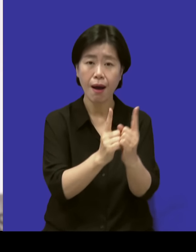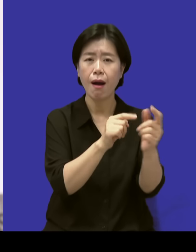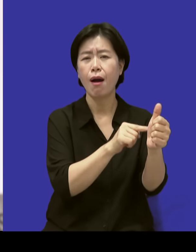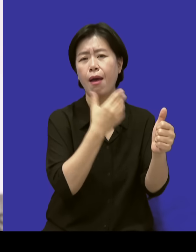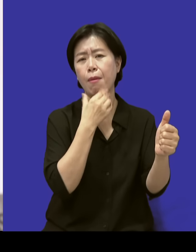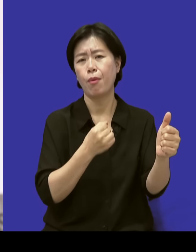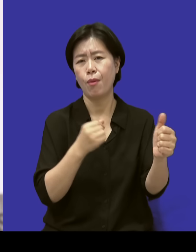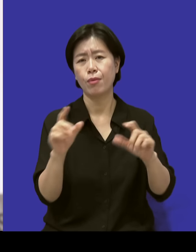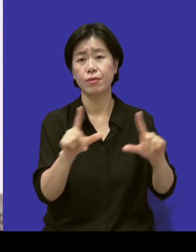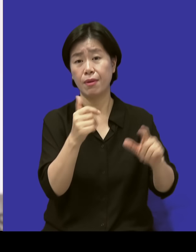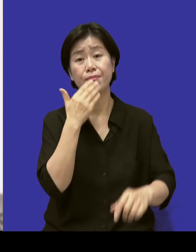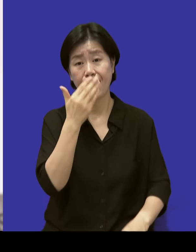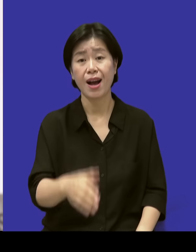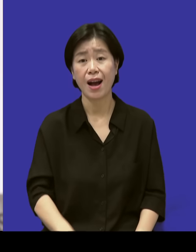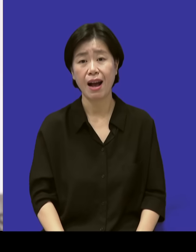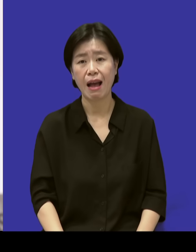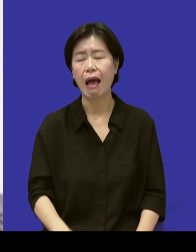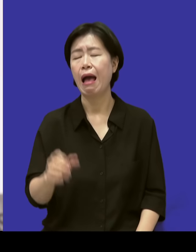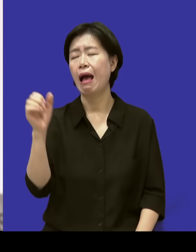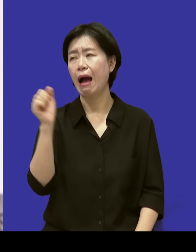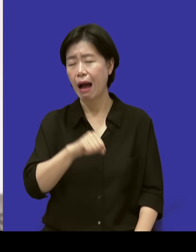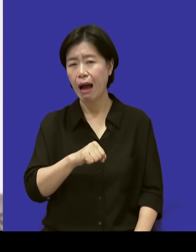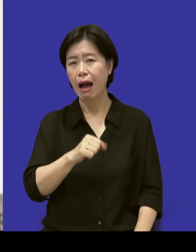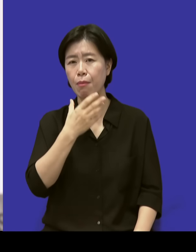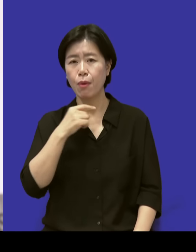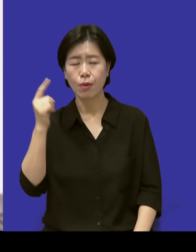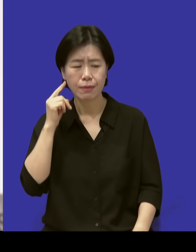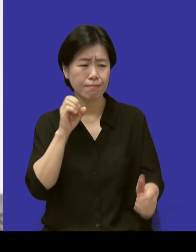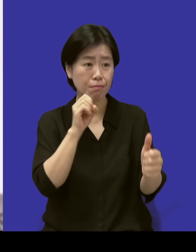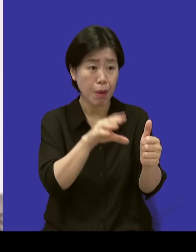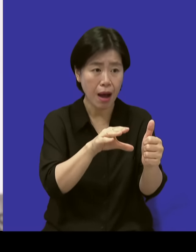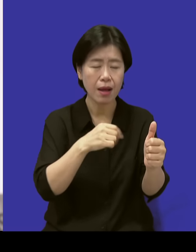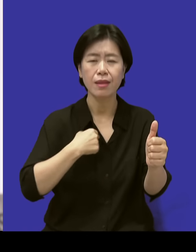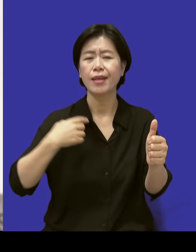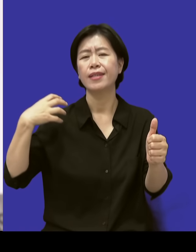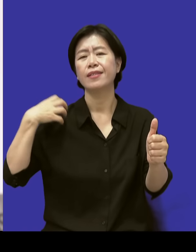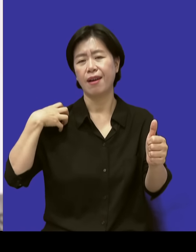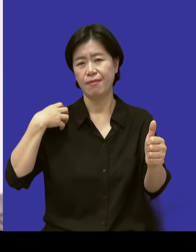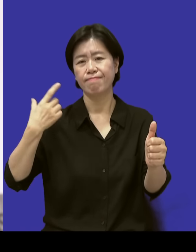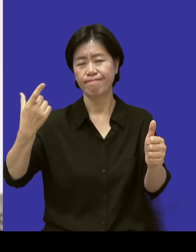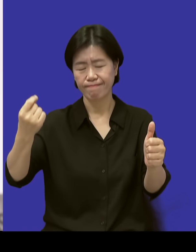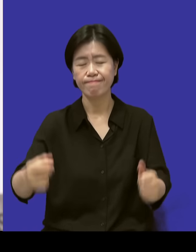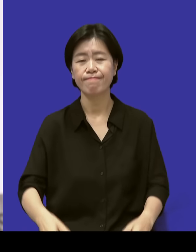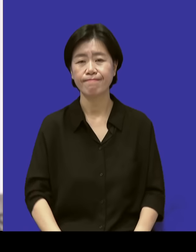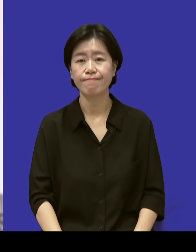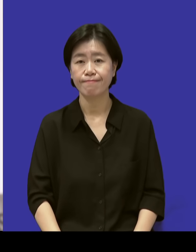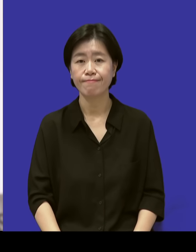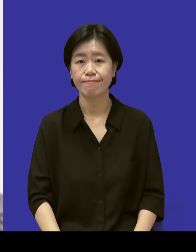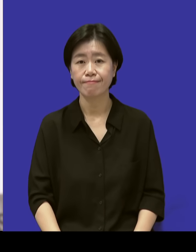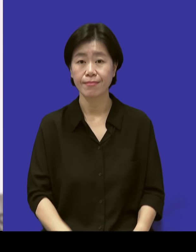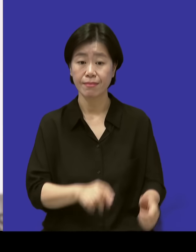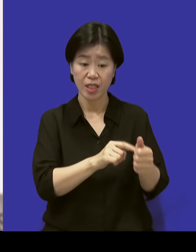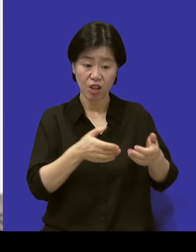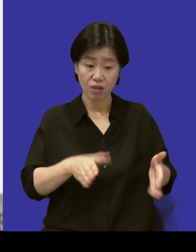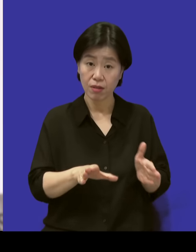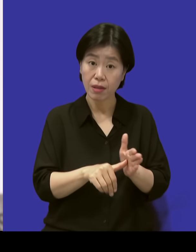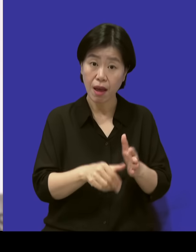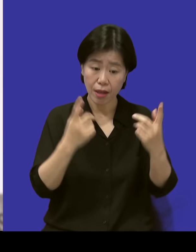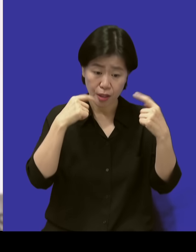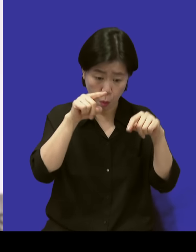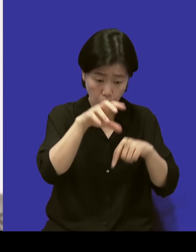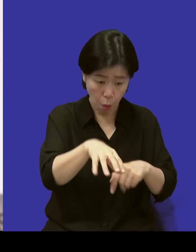예. 이게 나의 사명이구나 이런 생각이 들더라고요. 네. 얘가 그렇게 태어나고 싶어서 태어난 거 아니잖아요.